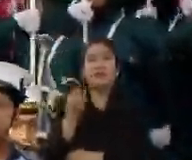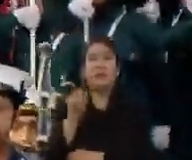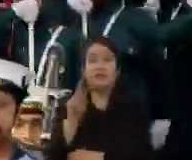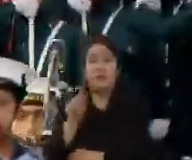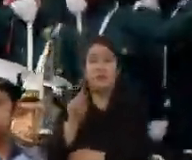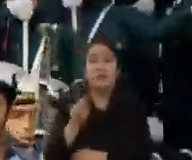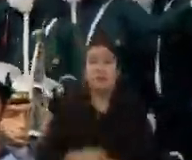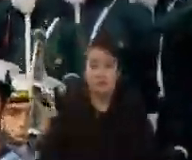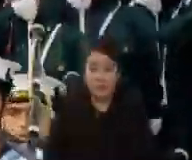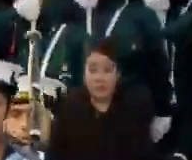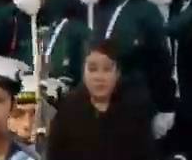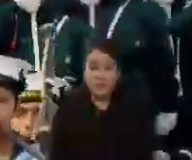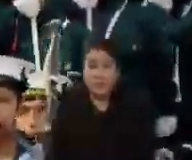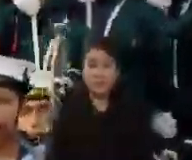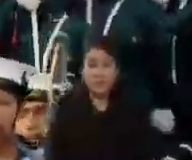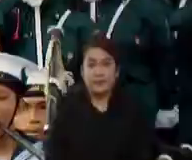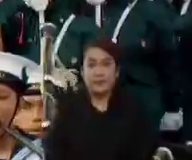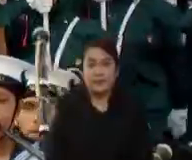Zahir.